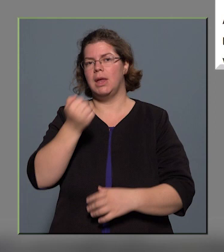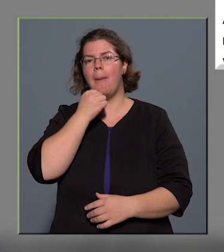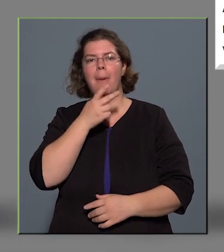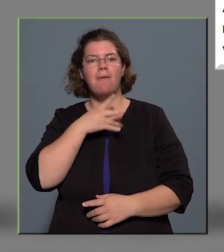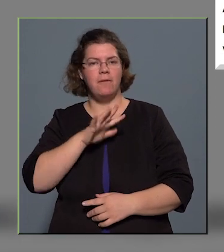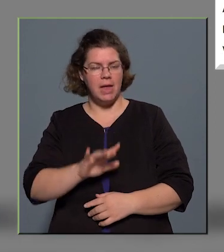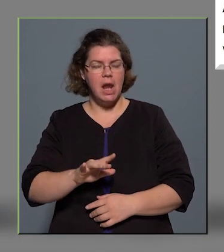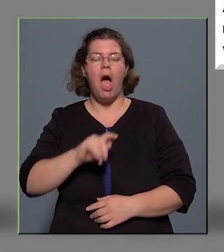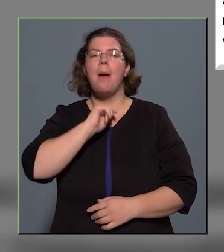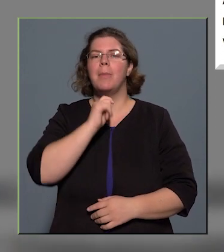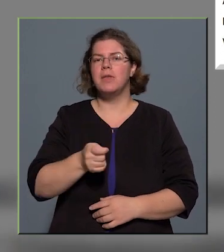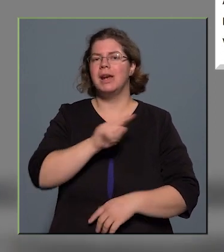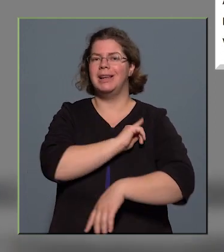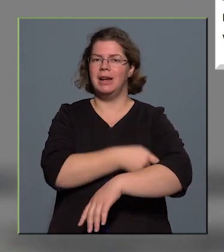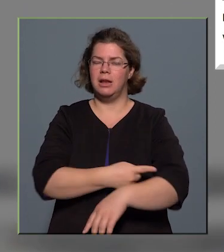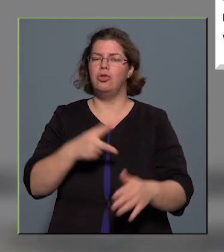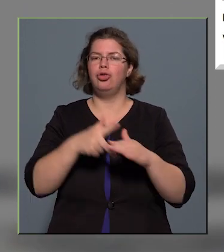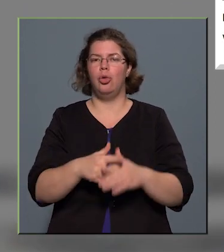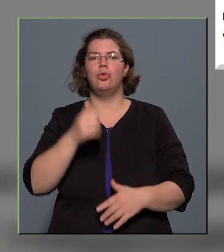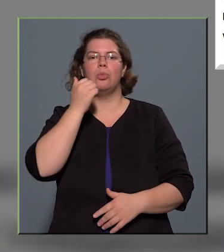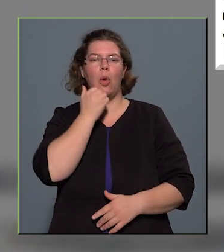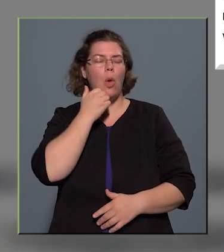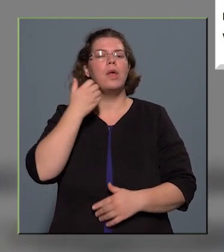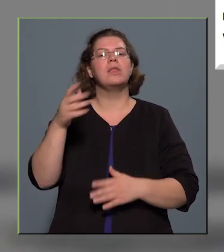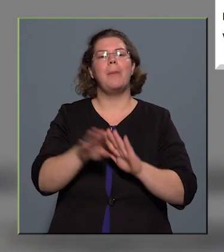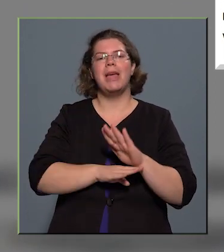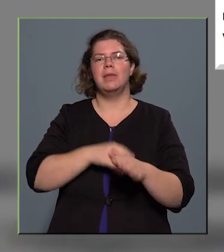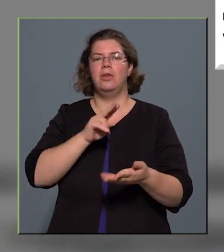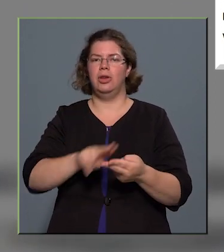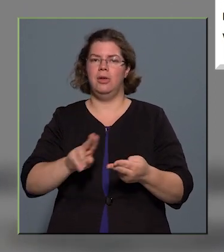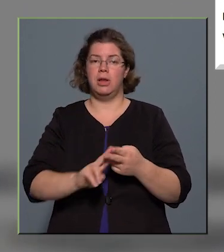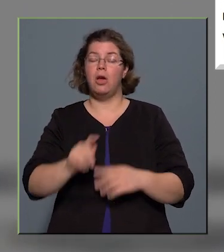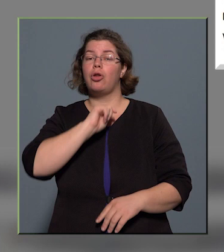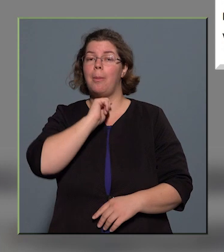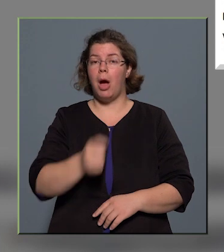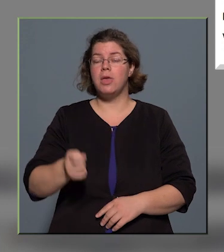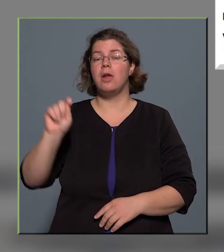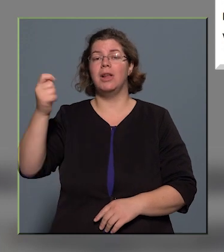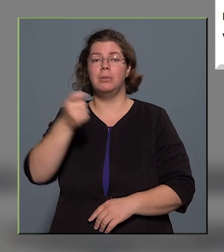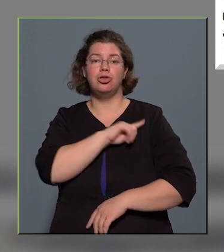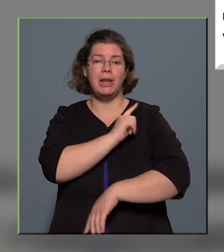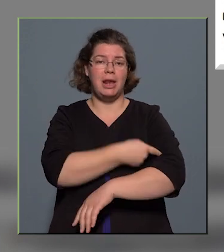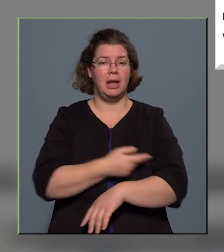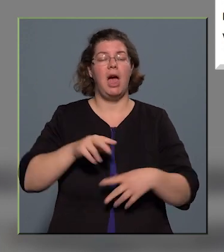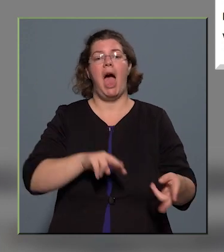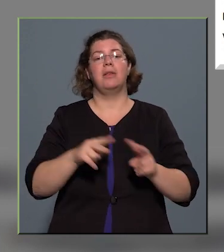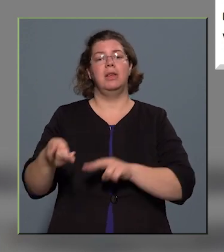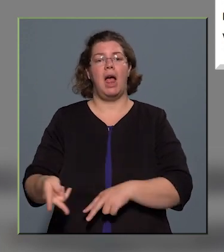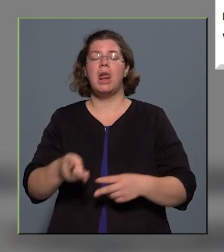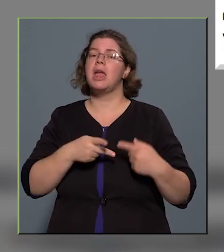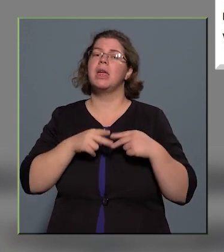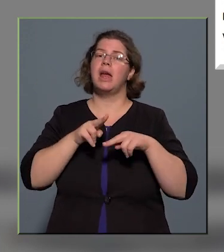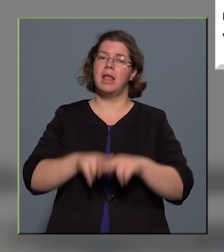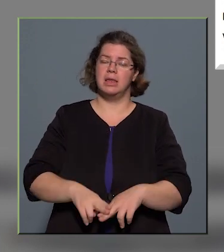és Közműszabályozási Hivatal és a Magyar Villamosenergiaipari Átviteli Rendszer Irányító